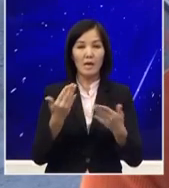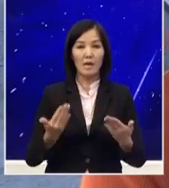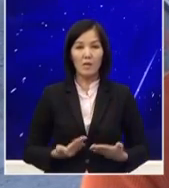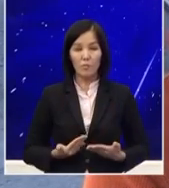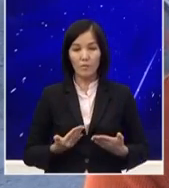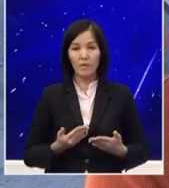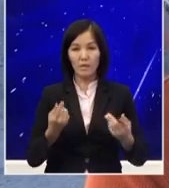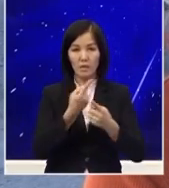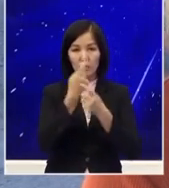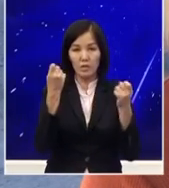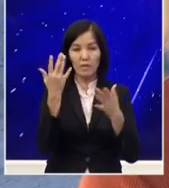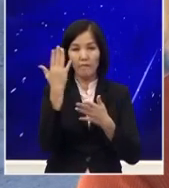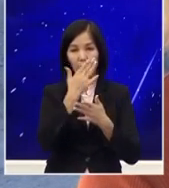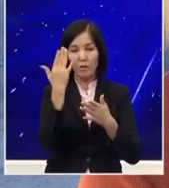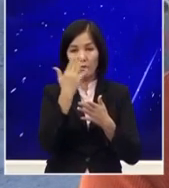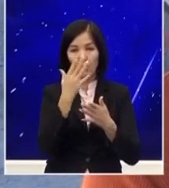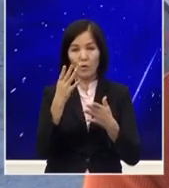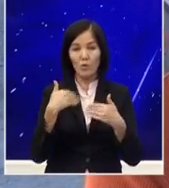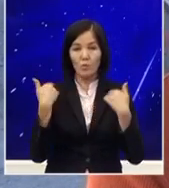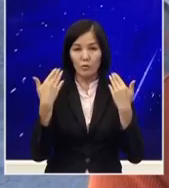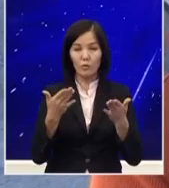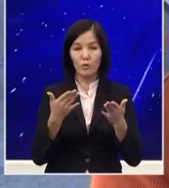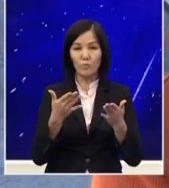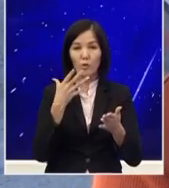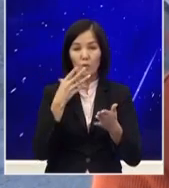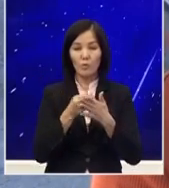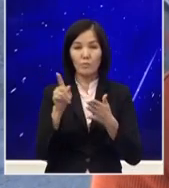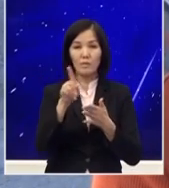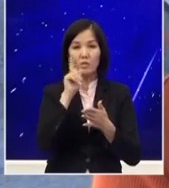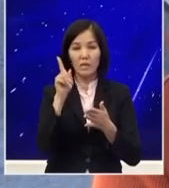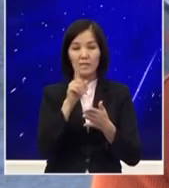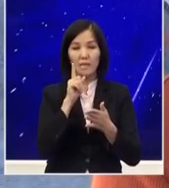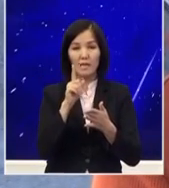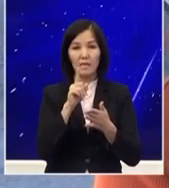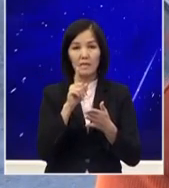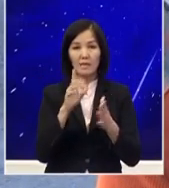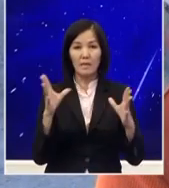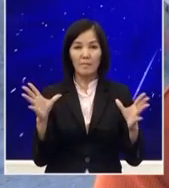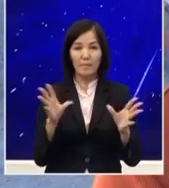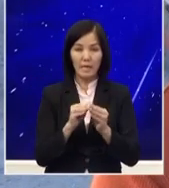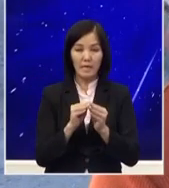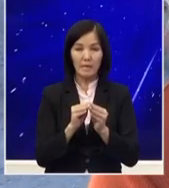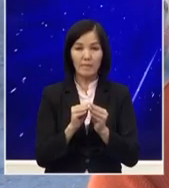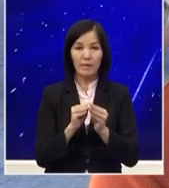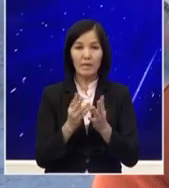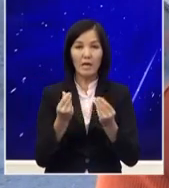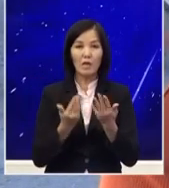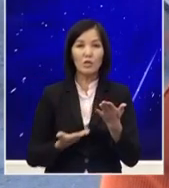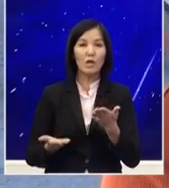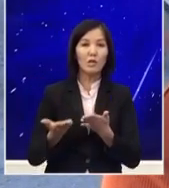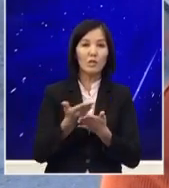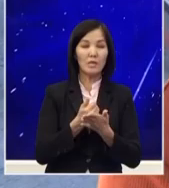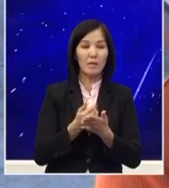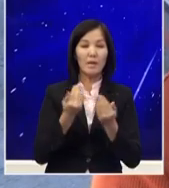үндеу жасадым. Бізде мына өзіміздің ауданымыздан шыққан жастар, жан жақта жүрген, біріксек деген аудандағы халды